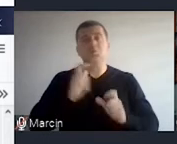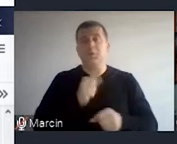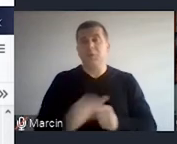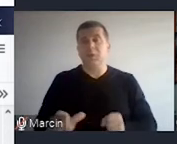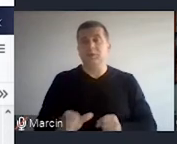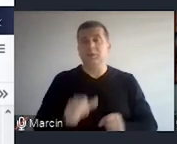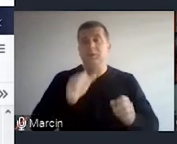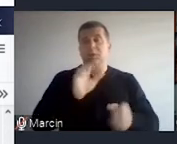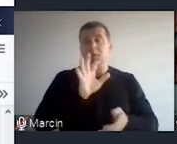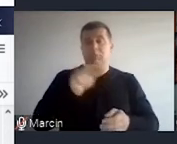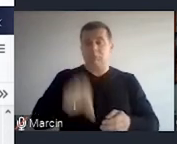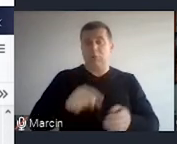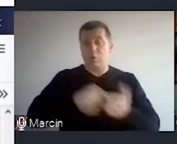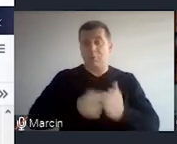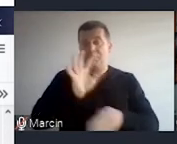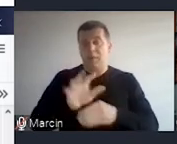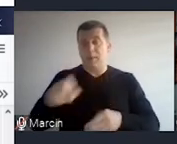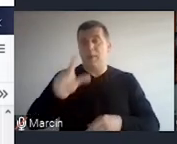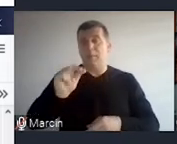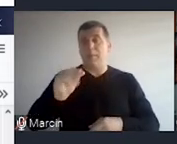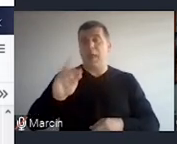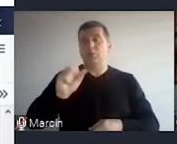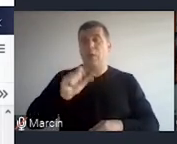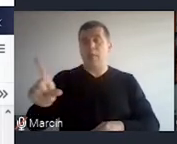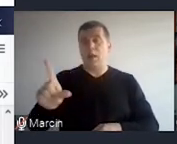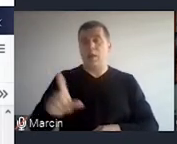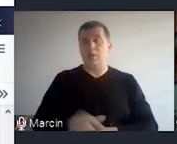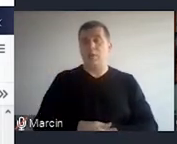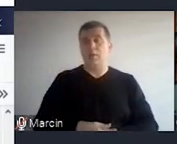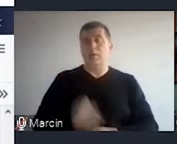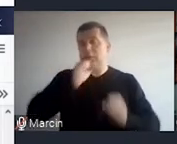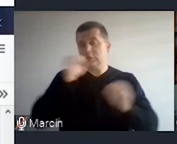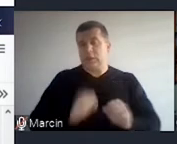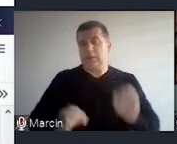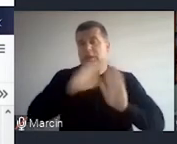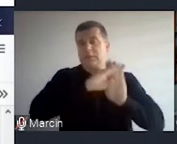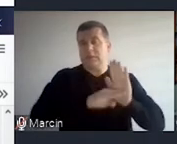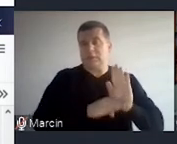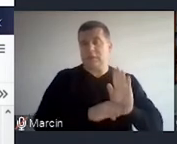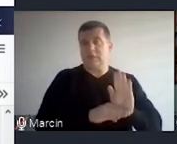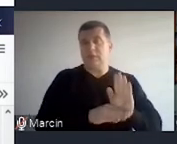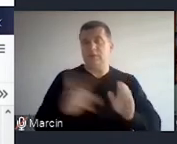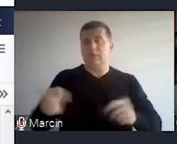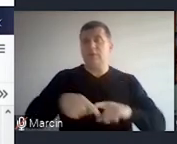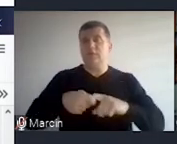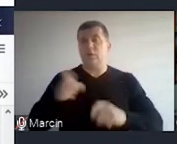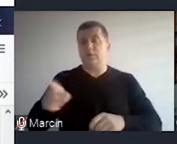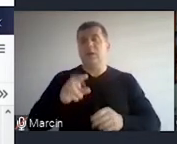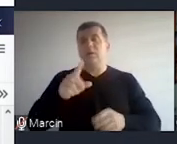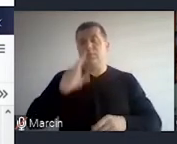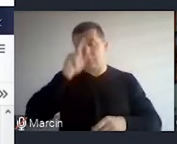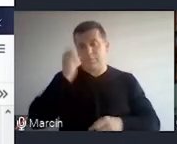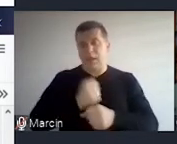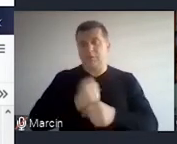W 6.15 jest personel. Więc żadna zasada związana z personelem, z wyjątkiem